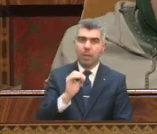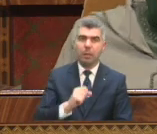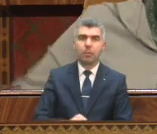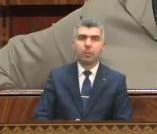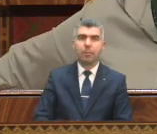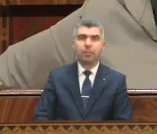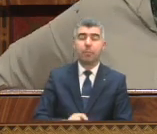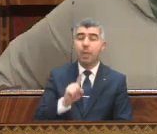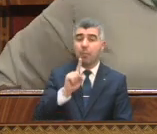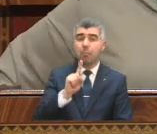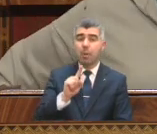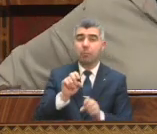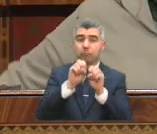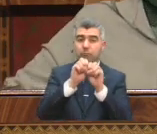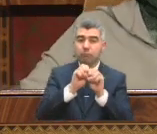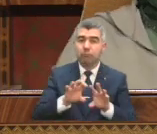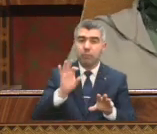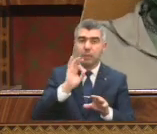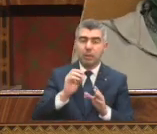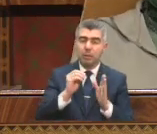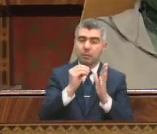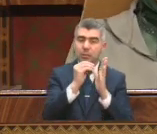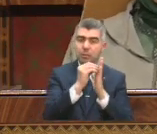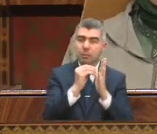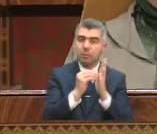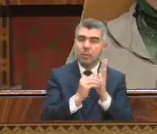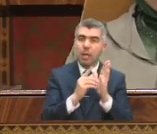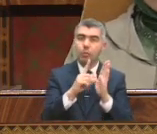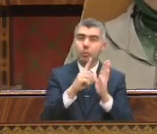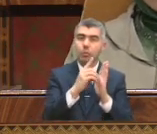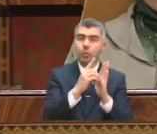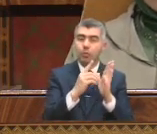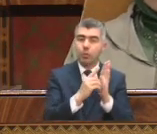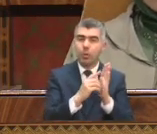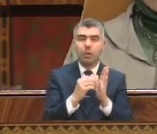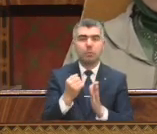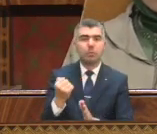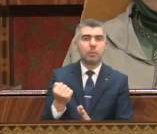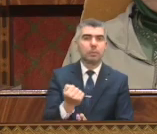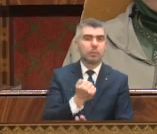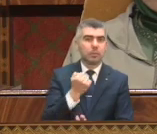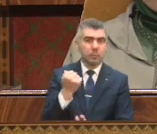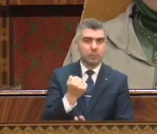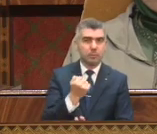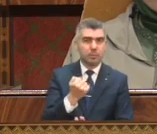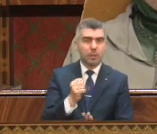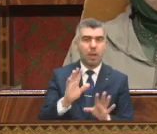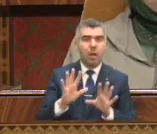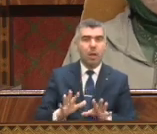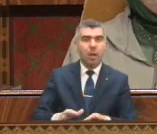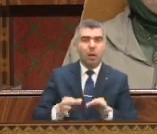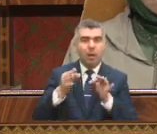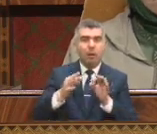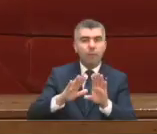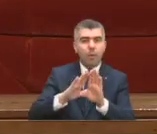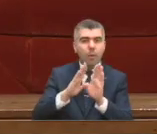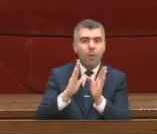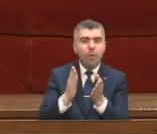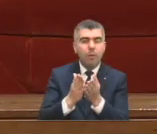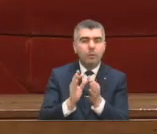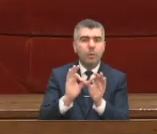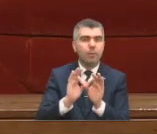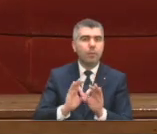إلا أن تنزيله بالشكل الذي ينص عليه الدستور يعرف بطئا، مما يجعل تحقيق المصلحة العامة المنوطة